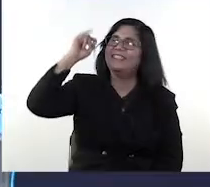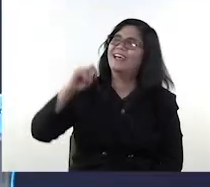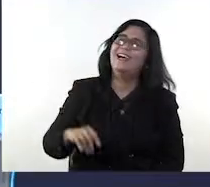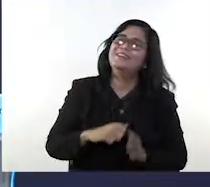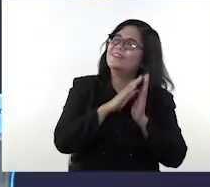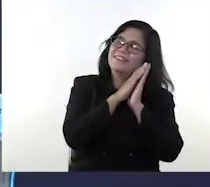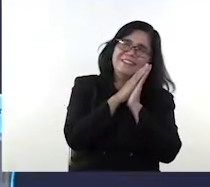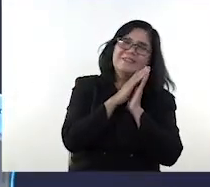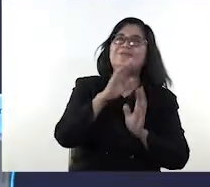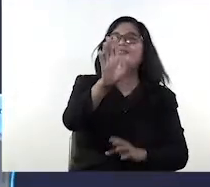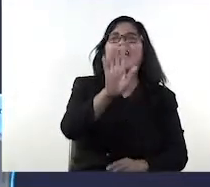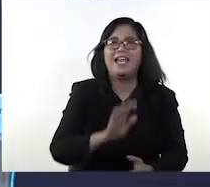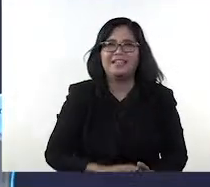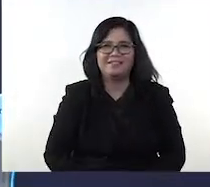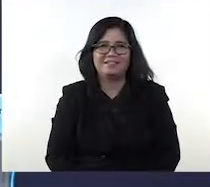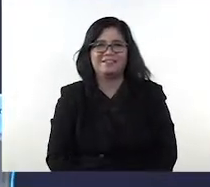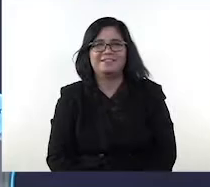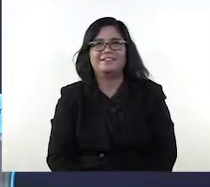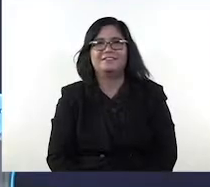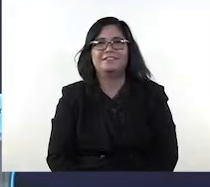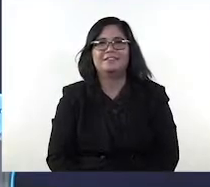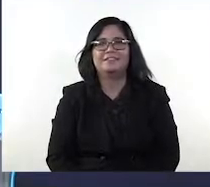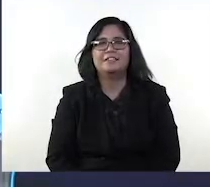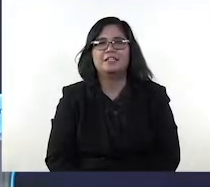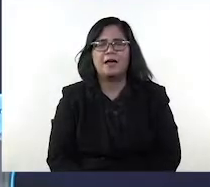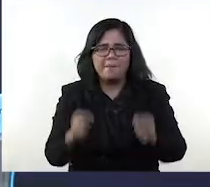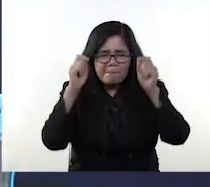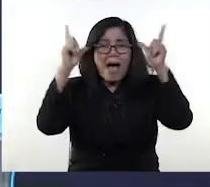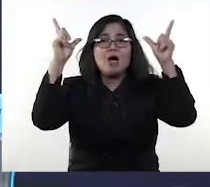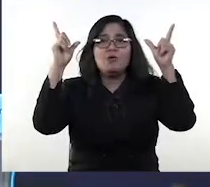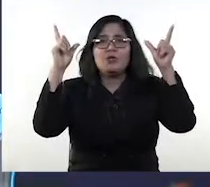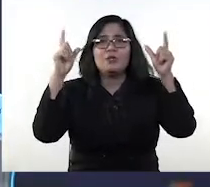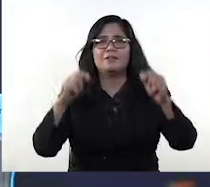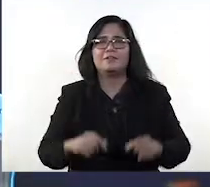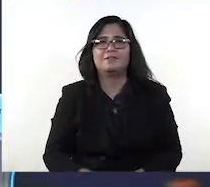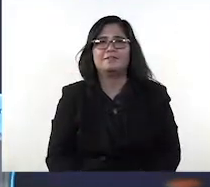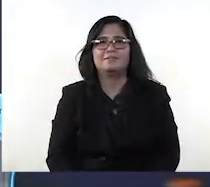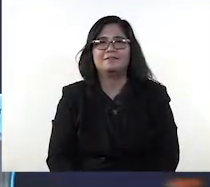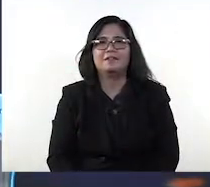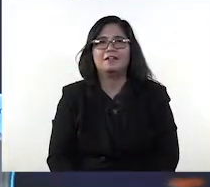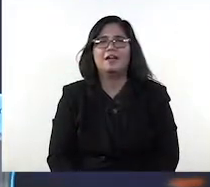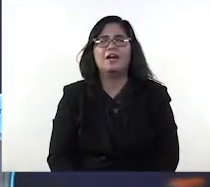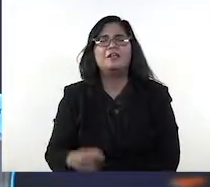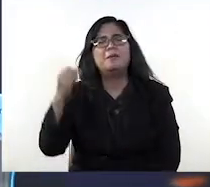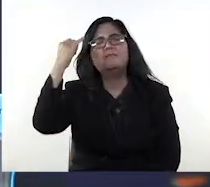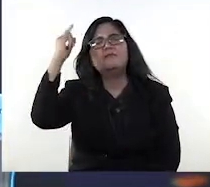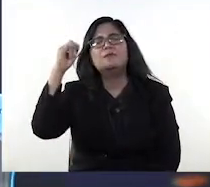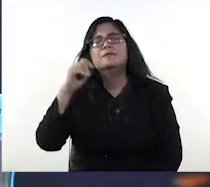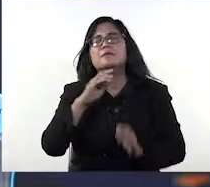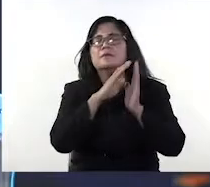lihat mimpi kita menjadi kenyataan Hai ada banyak orang yang kalau dia tidur dan mimpi enak-enak